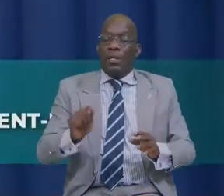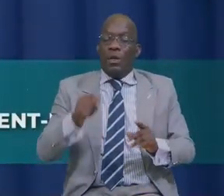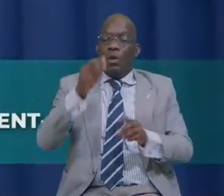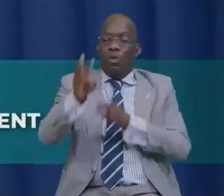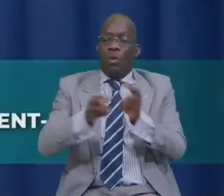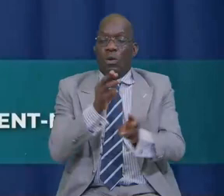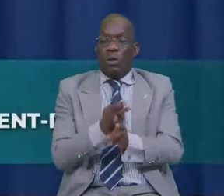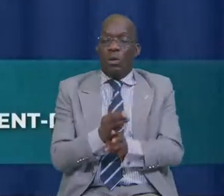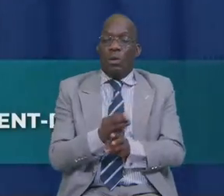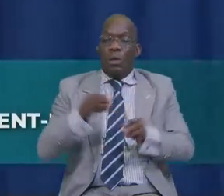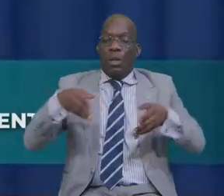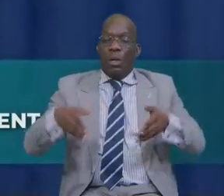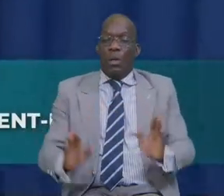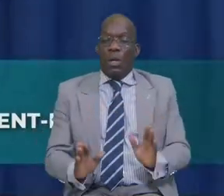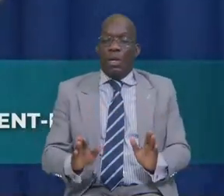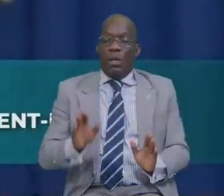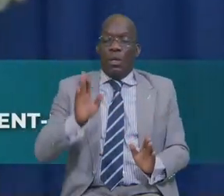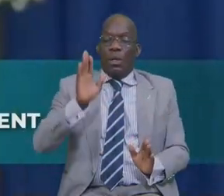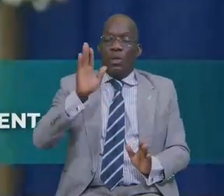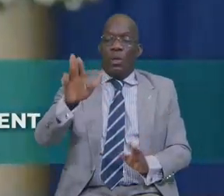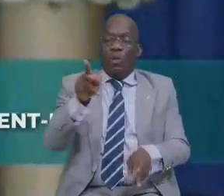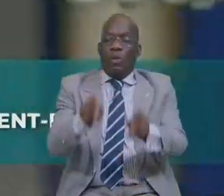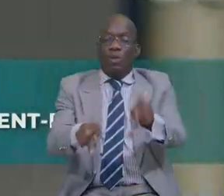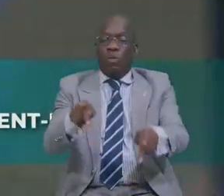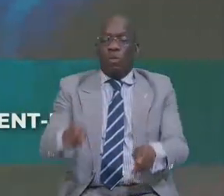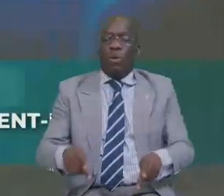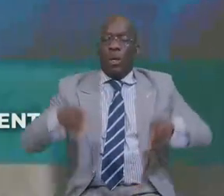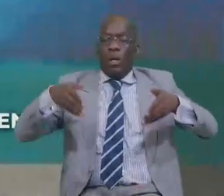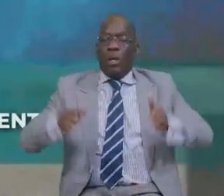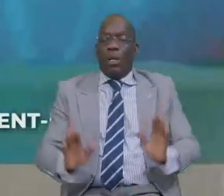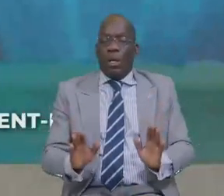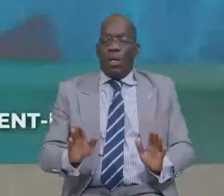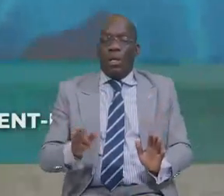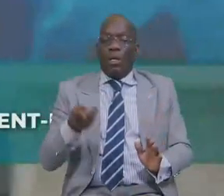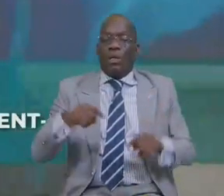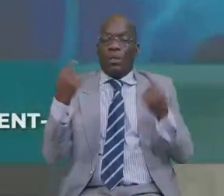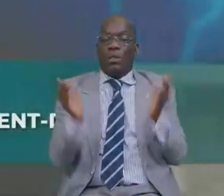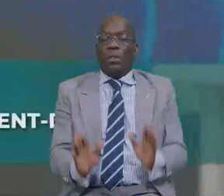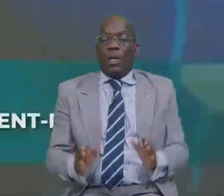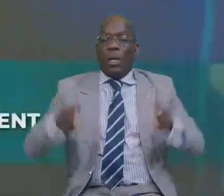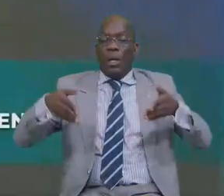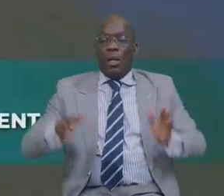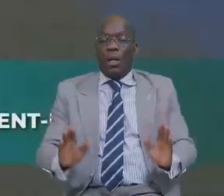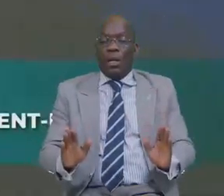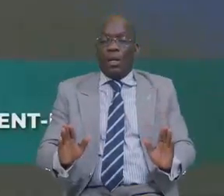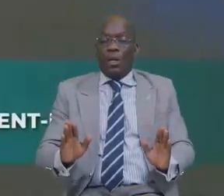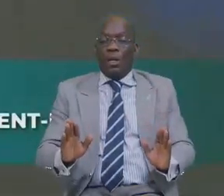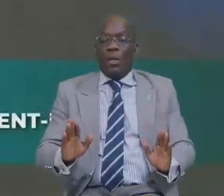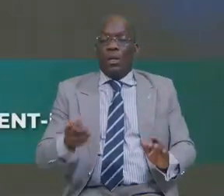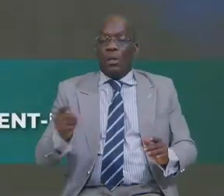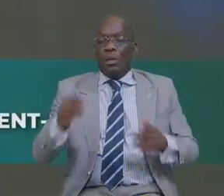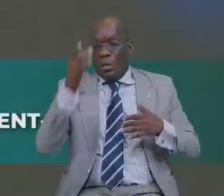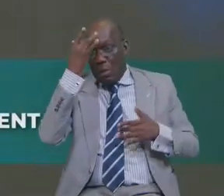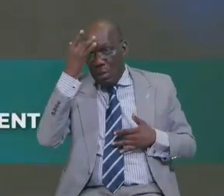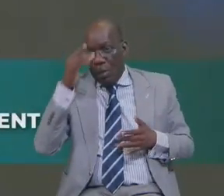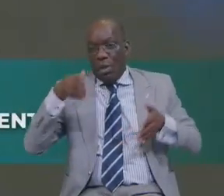Que le monde, que ton auditoire, que les pécheurs, que